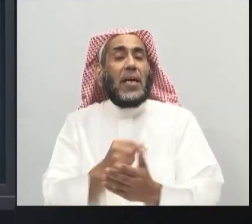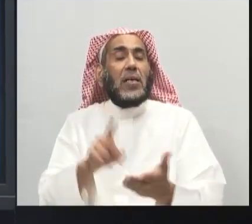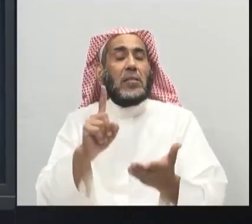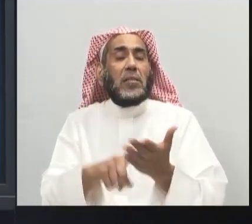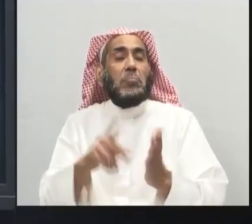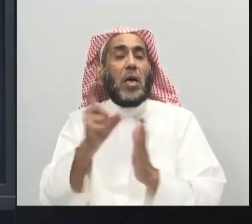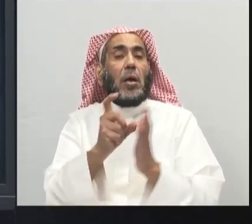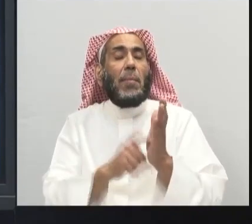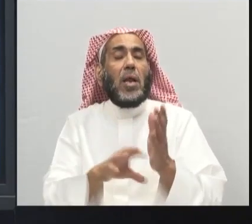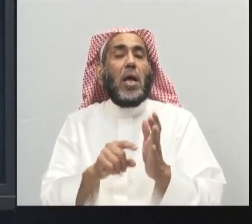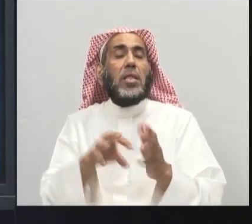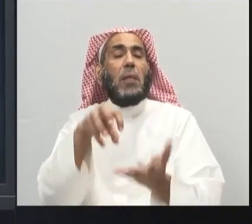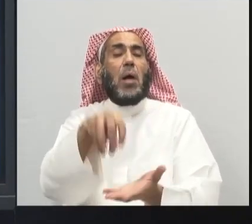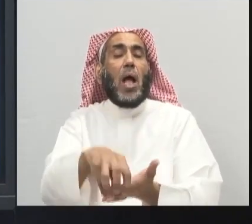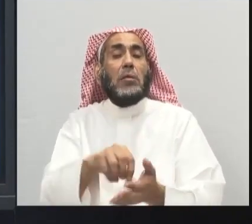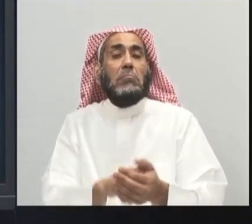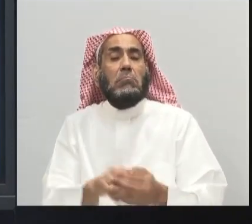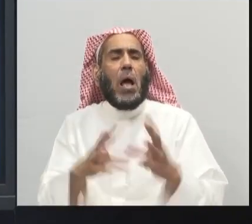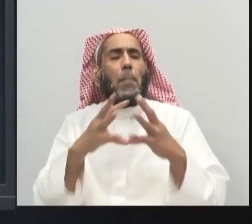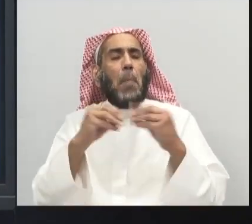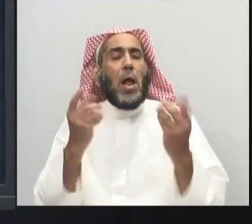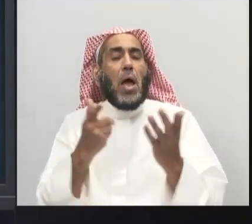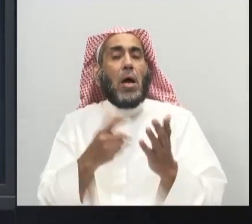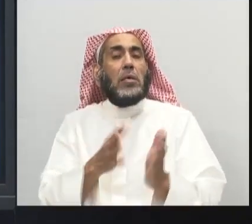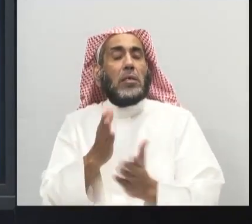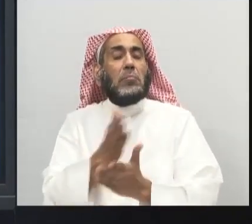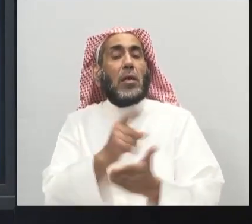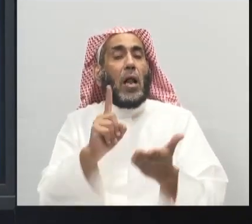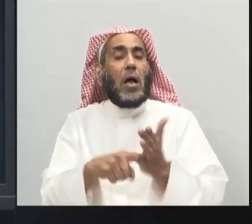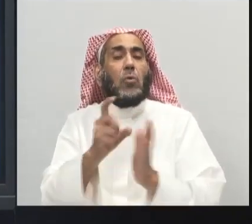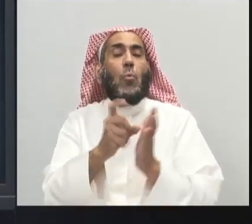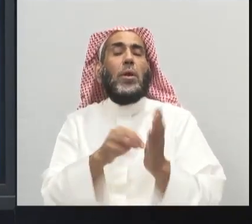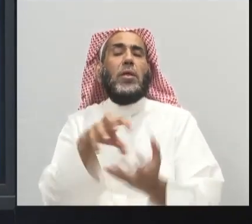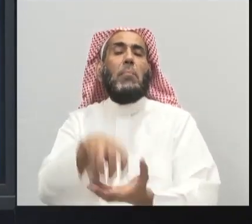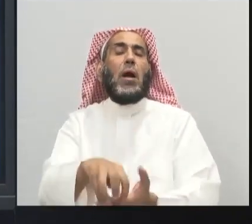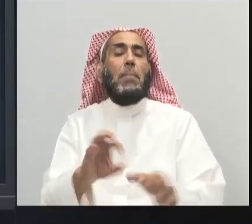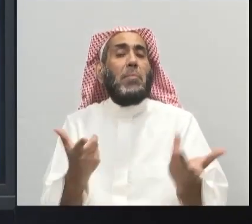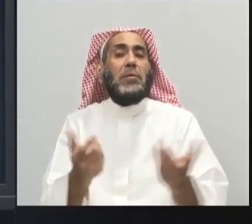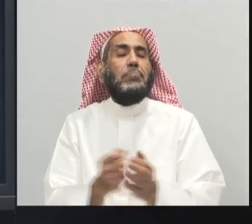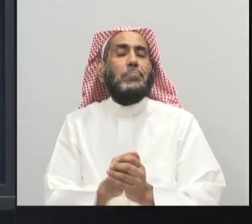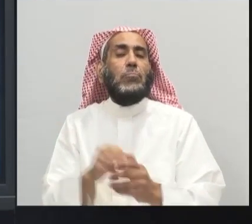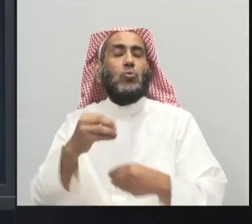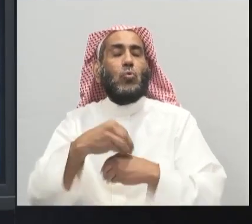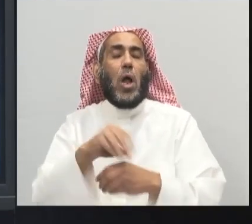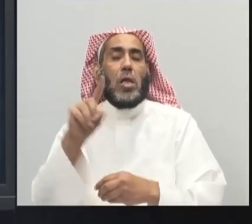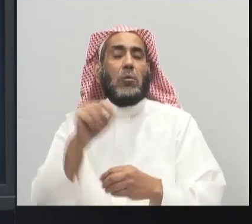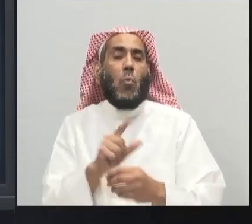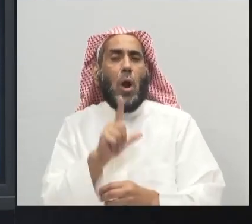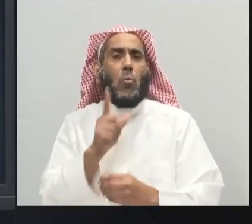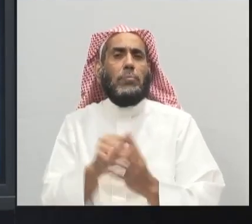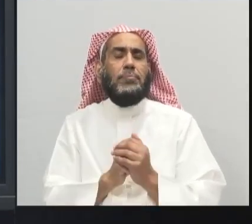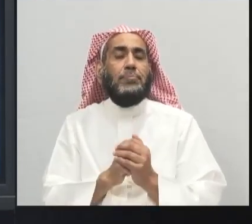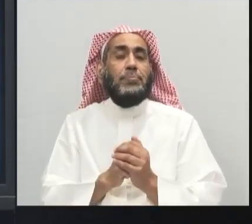القانون من حيث المكان ما معنى نطاق تطبيق القانون من حيث المكان احسنتم نقول